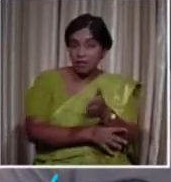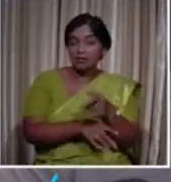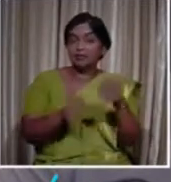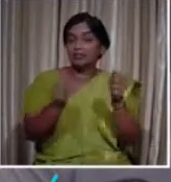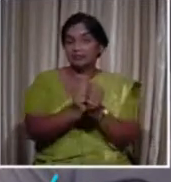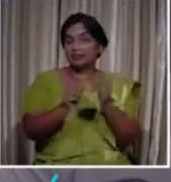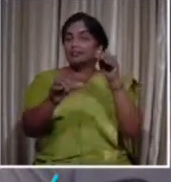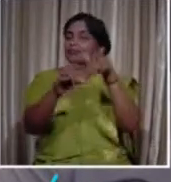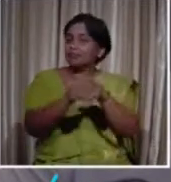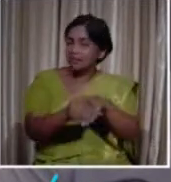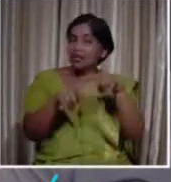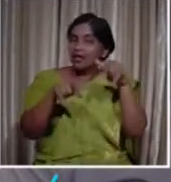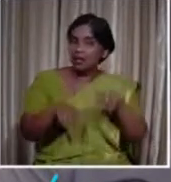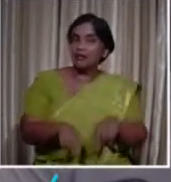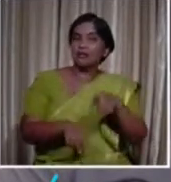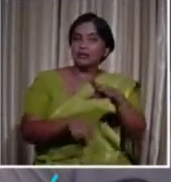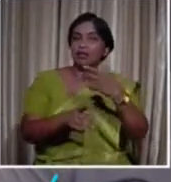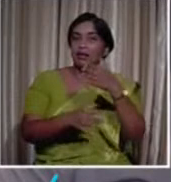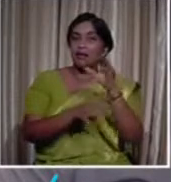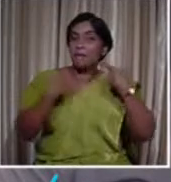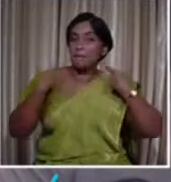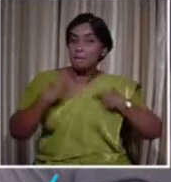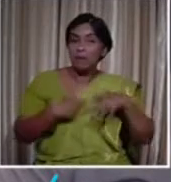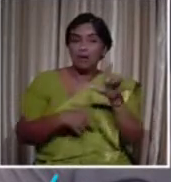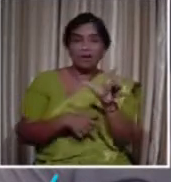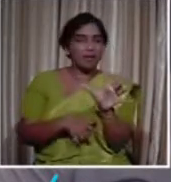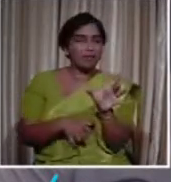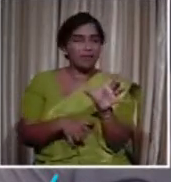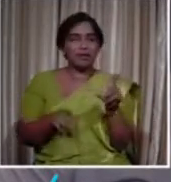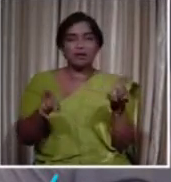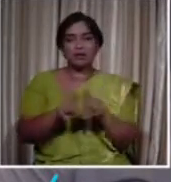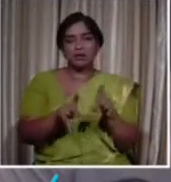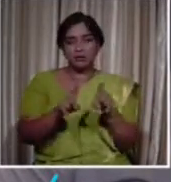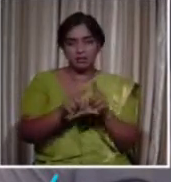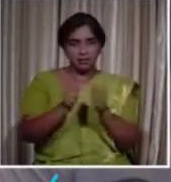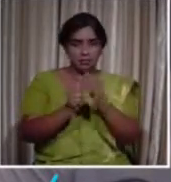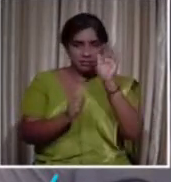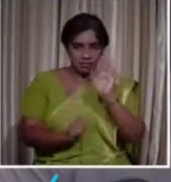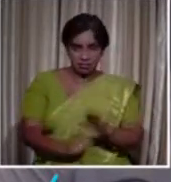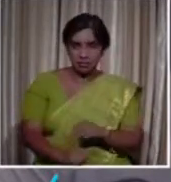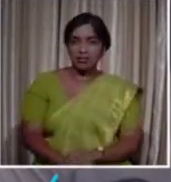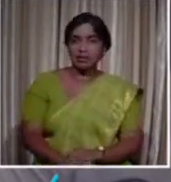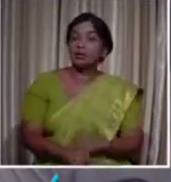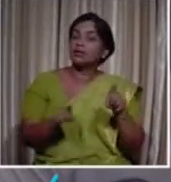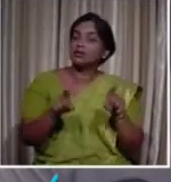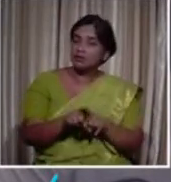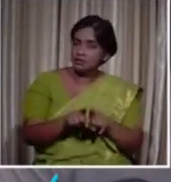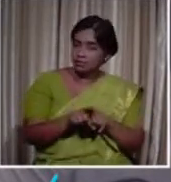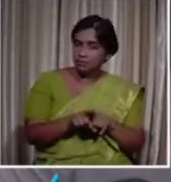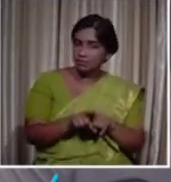පත් වෙලා අද ඔබතුමා රාජපක්ෂලාගේ රූකඩයක් බවට පත් වෙලා තියෙනවා. ඒ වගේම